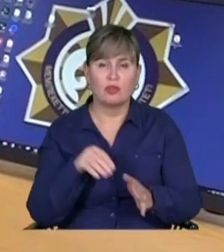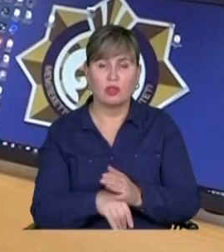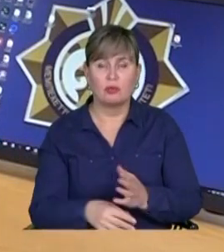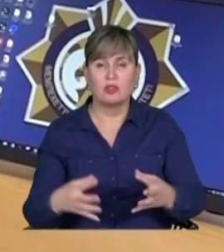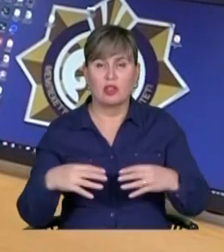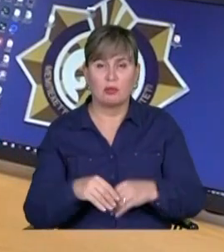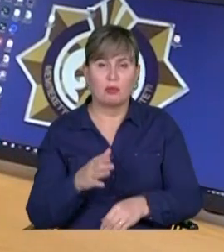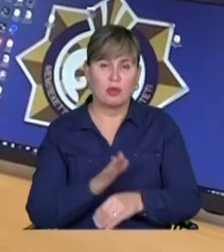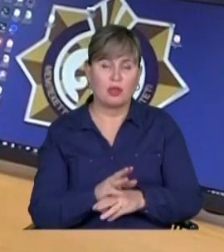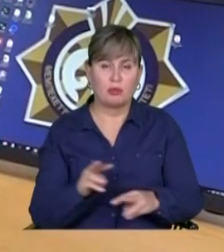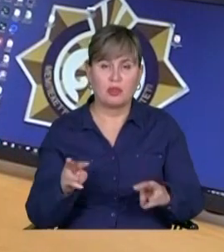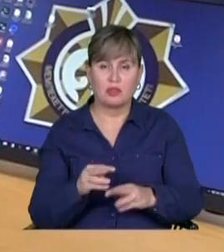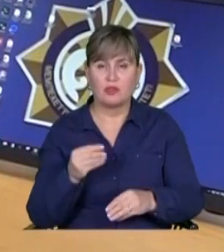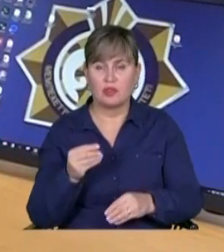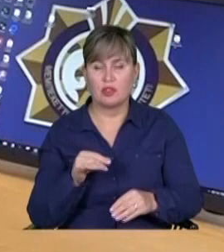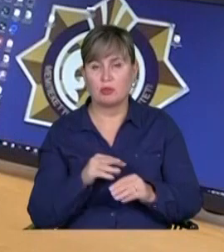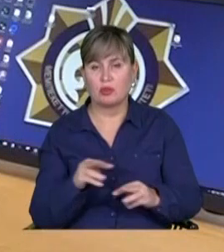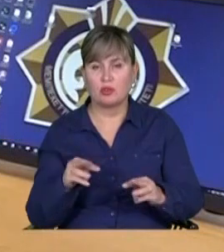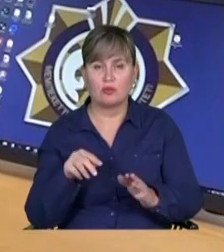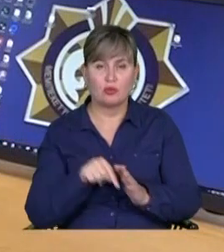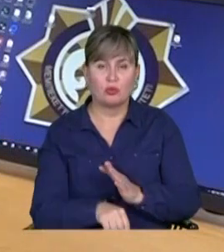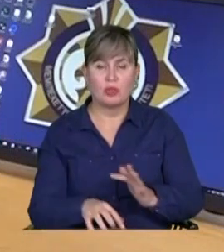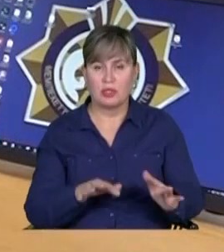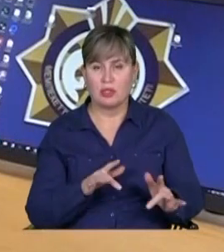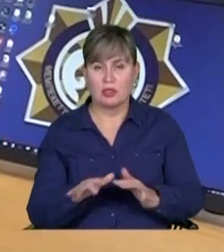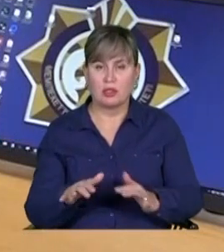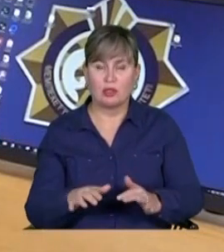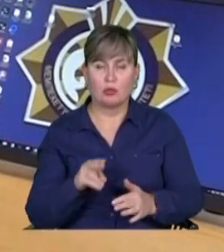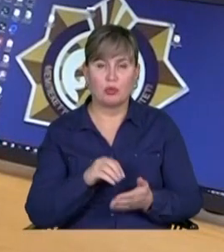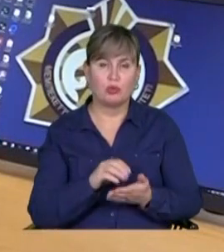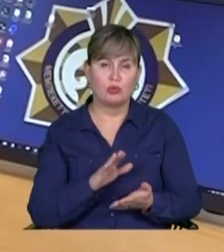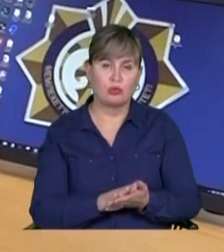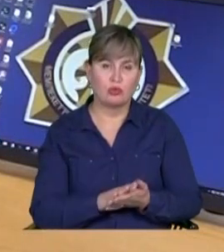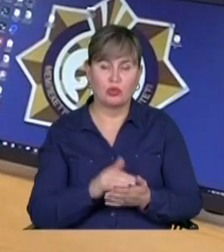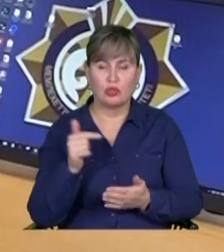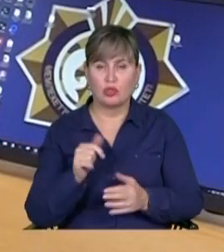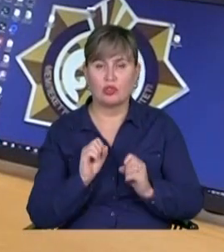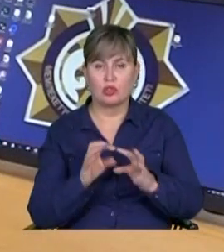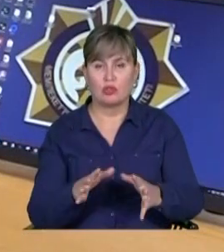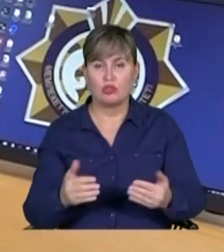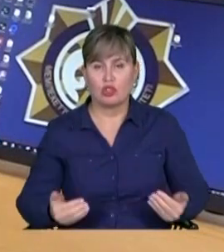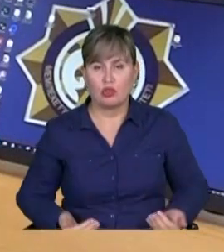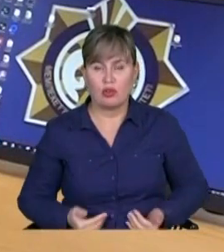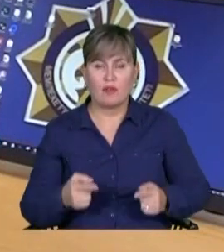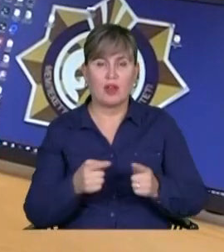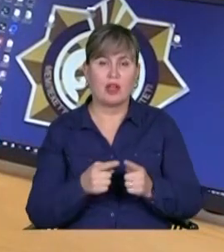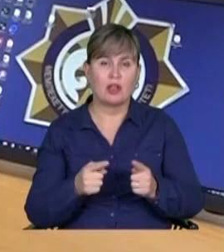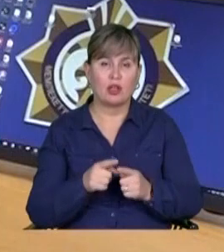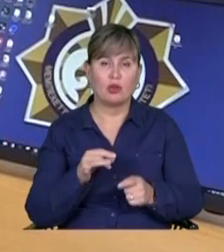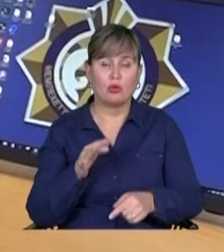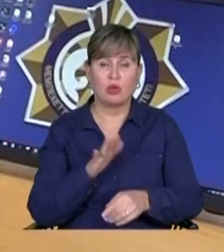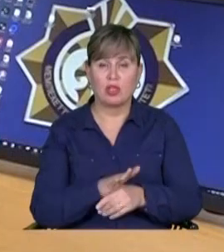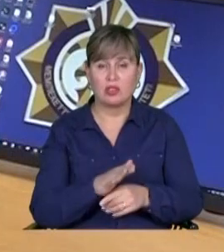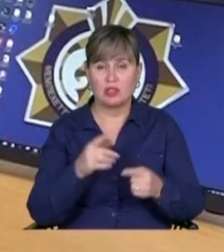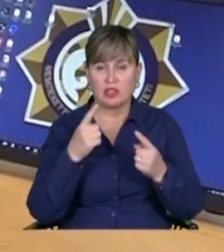совместного приказа министра финансов и министра внутренних дел по учету граждан, сдающих жилье в аренду. Указанные